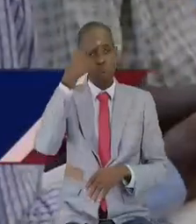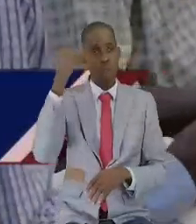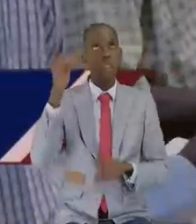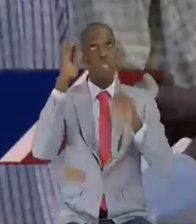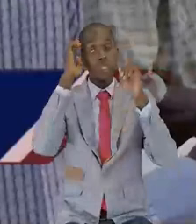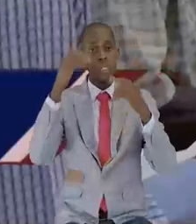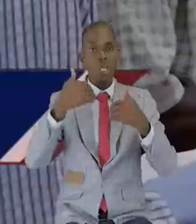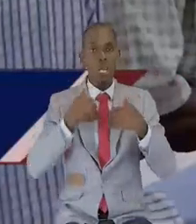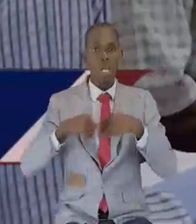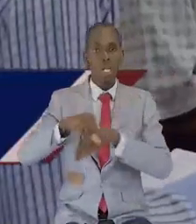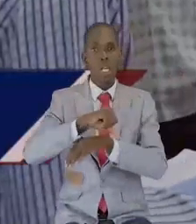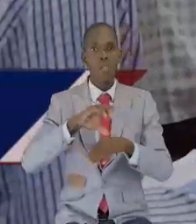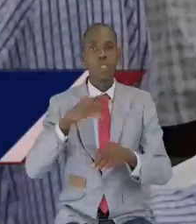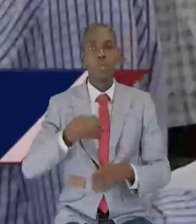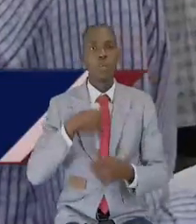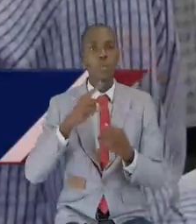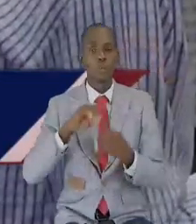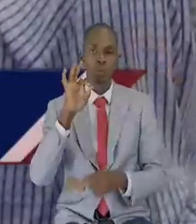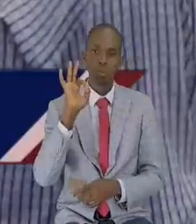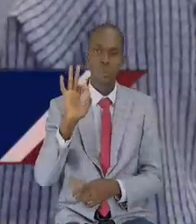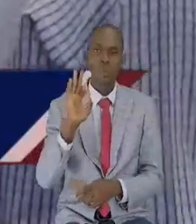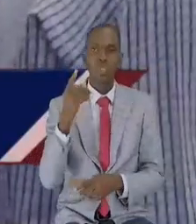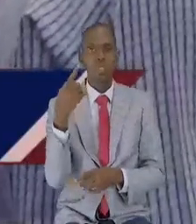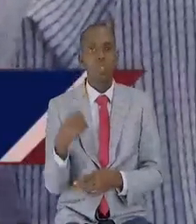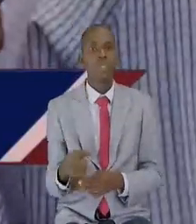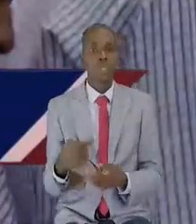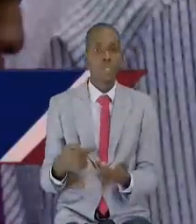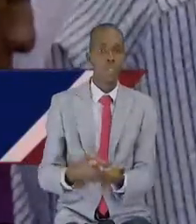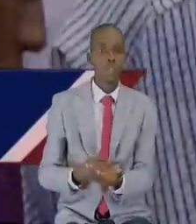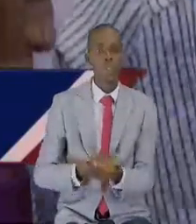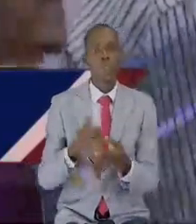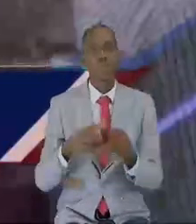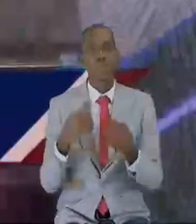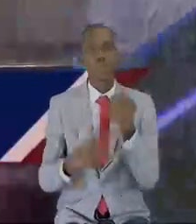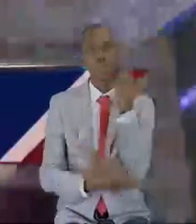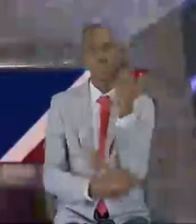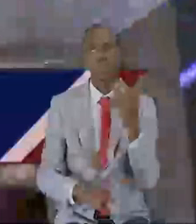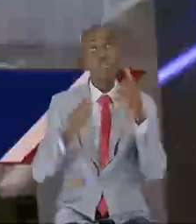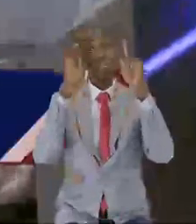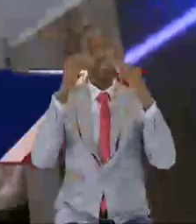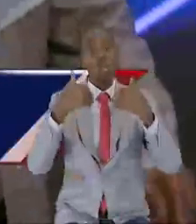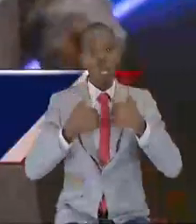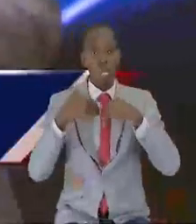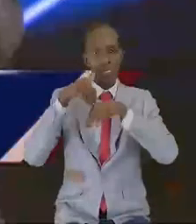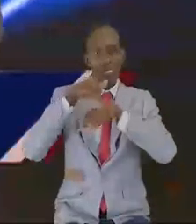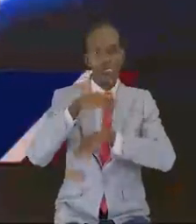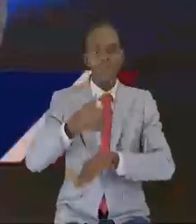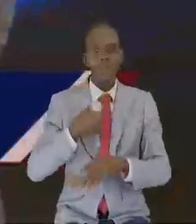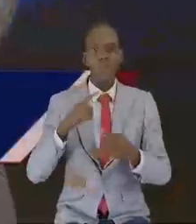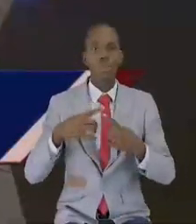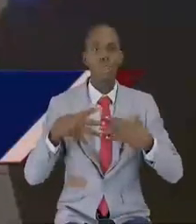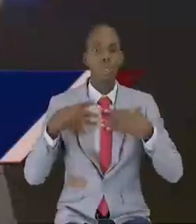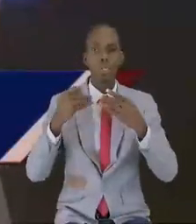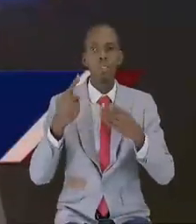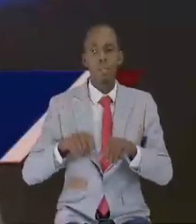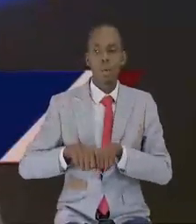parce qu'il m'a oint pour annoncer une bonne nouvelle aux pauvres. Il m'a envoyé pour guérir ceux